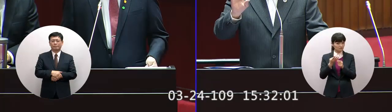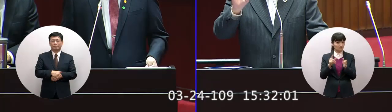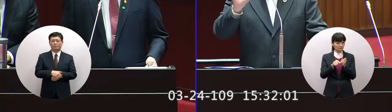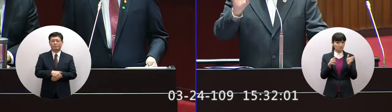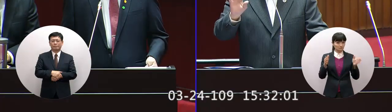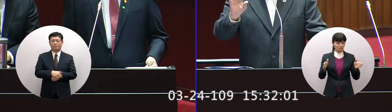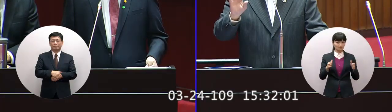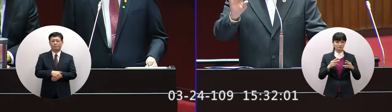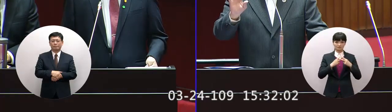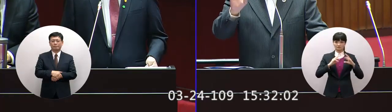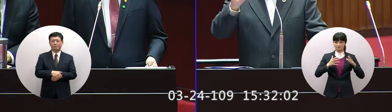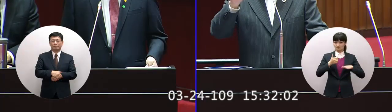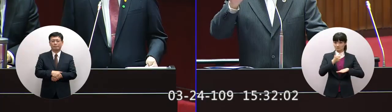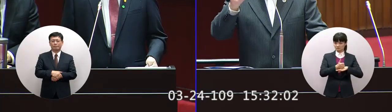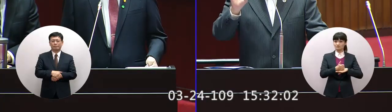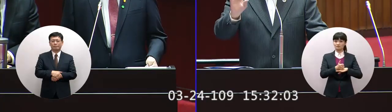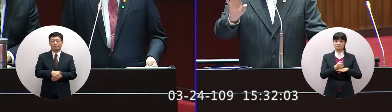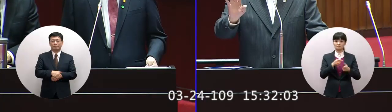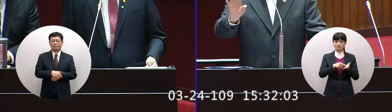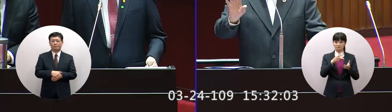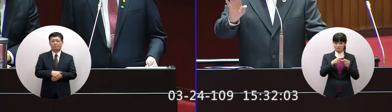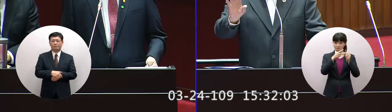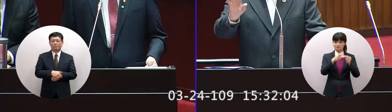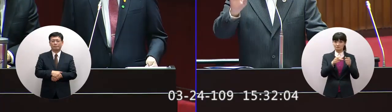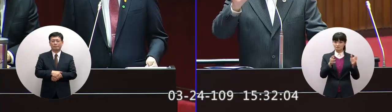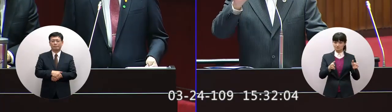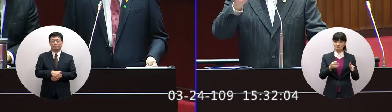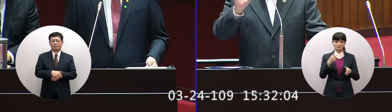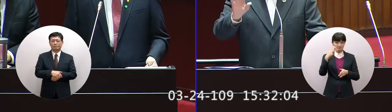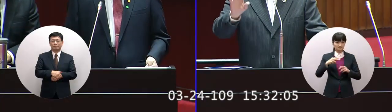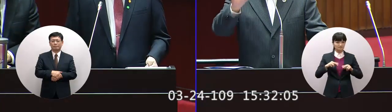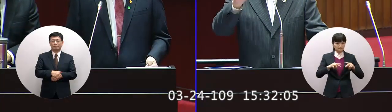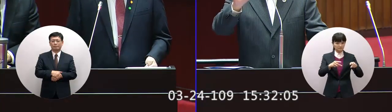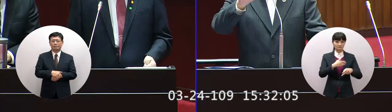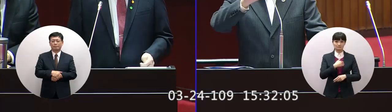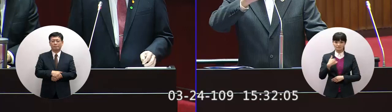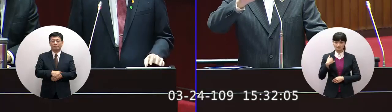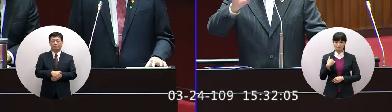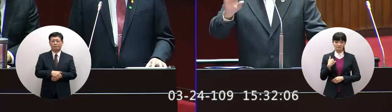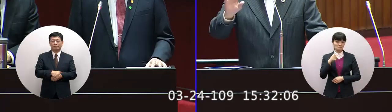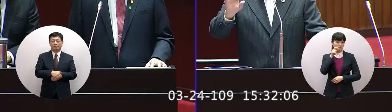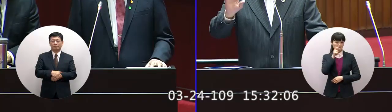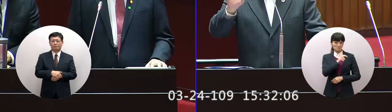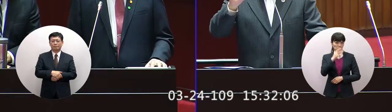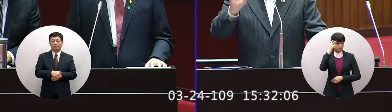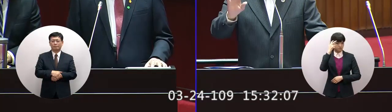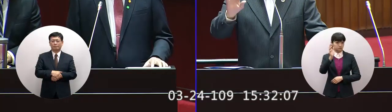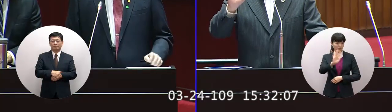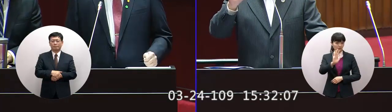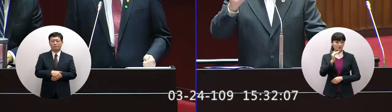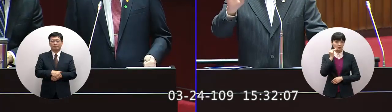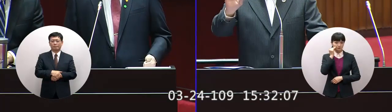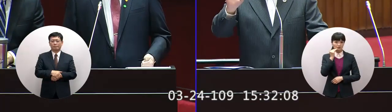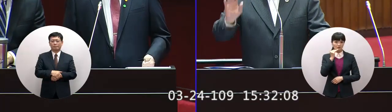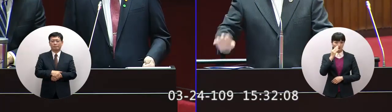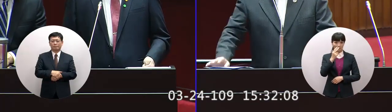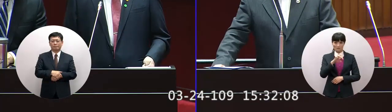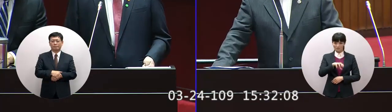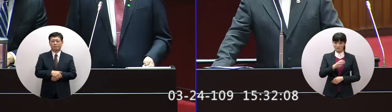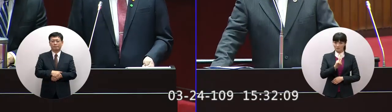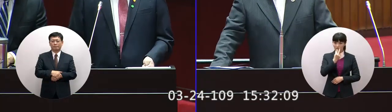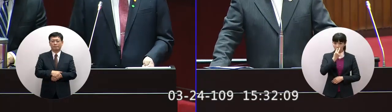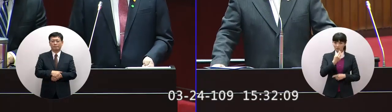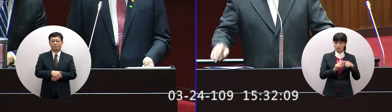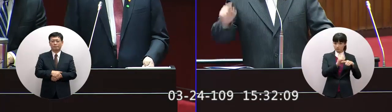空间可以调整，而不要硬干下去。当燃气的配比都不动，如果国际油价